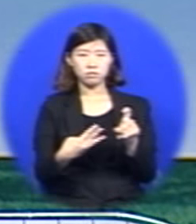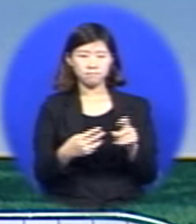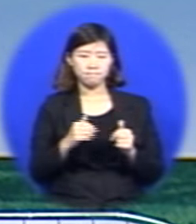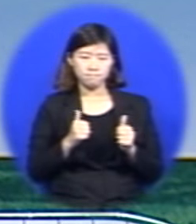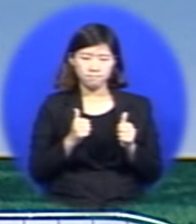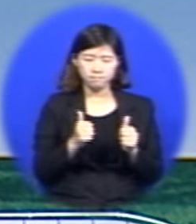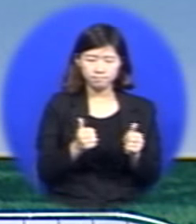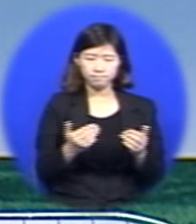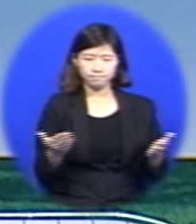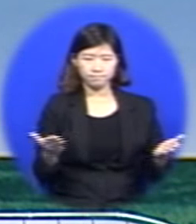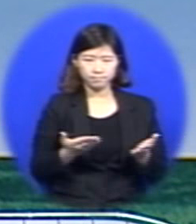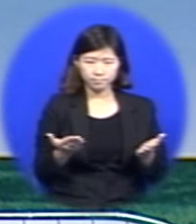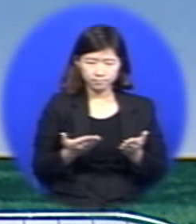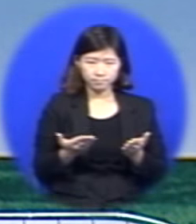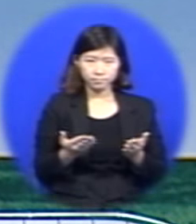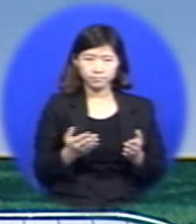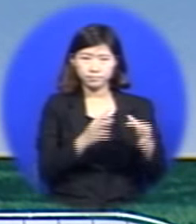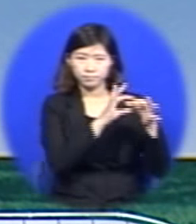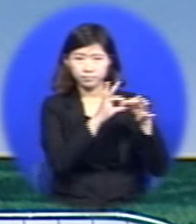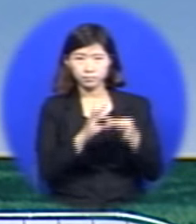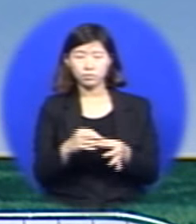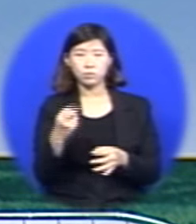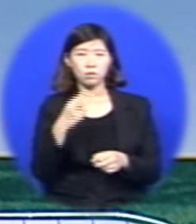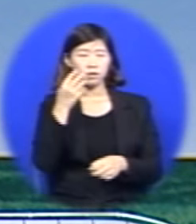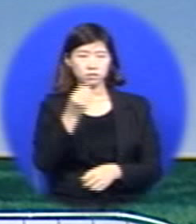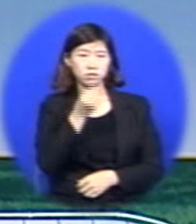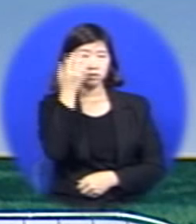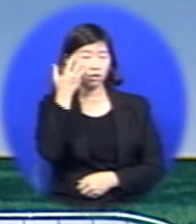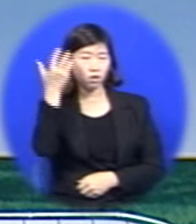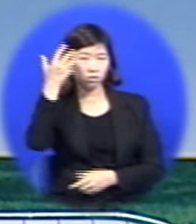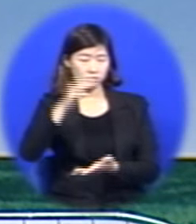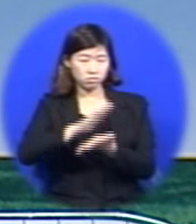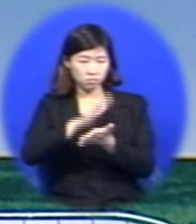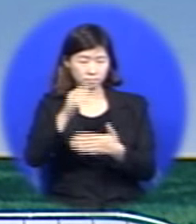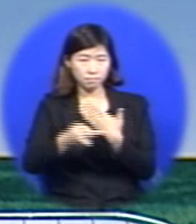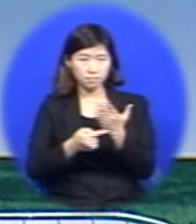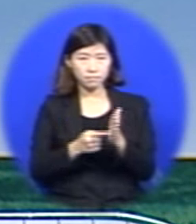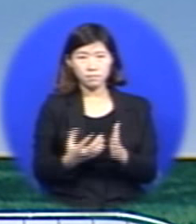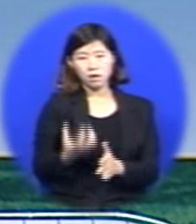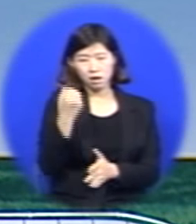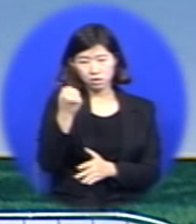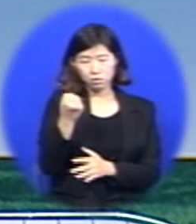일하며 성령으로 뜨거워진 마음을 가지고 주님을 섬기십시오.